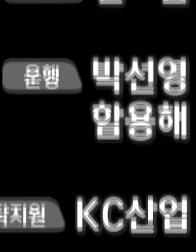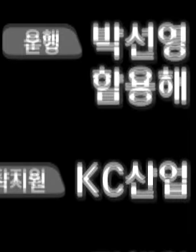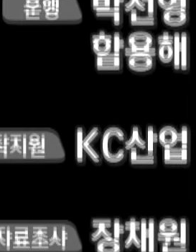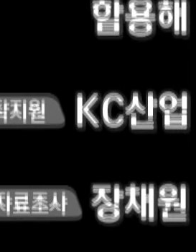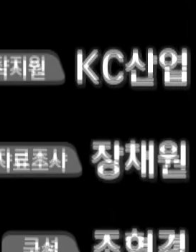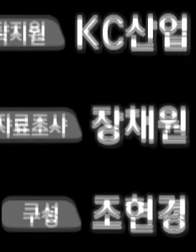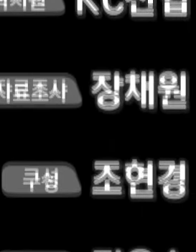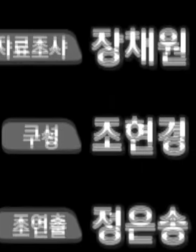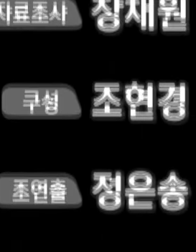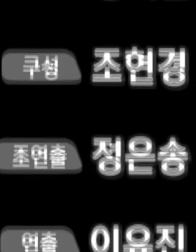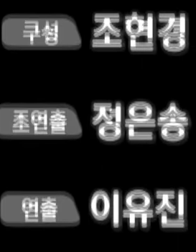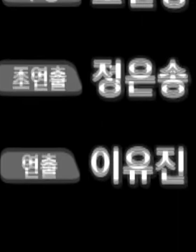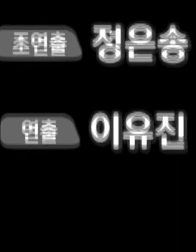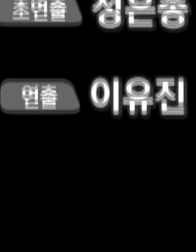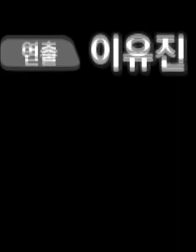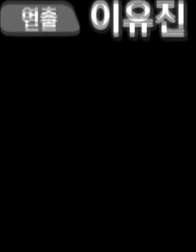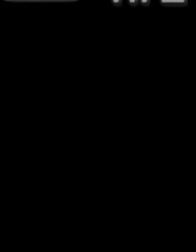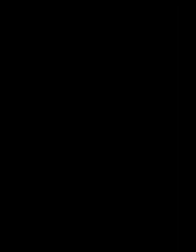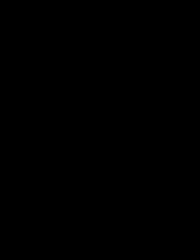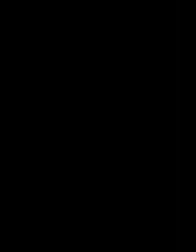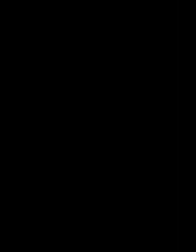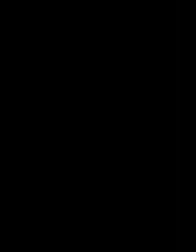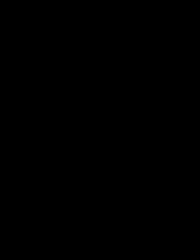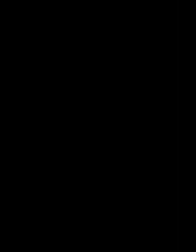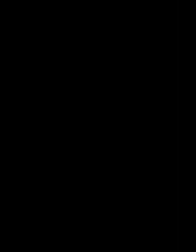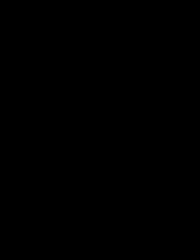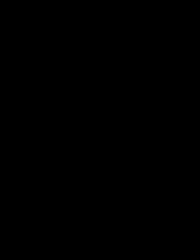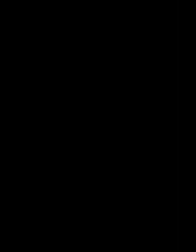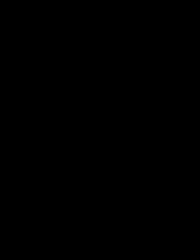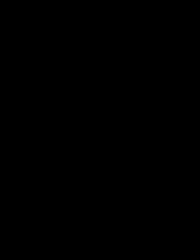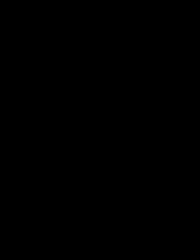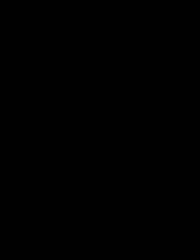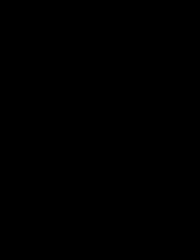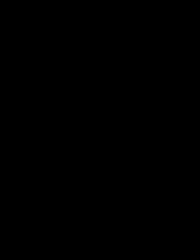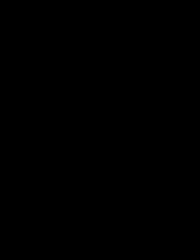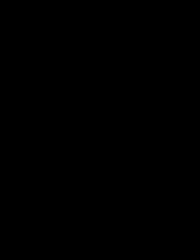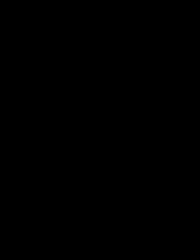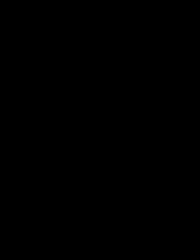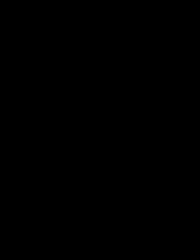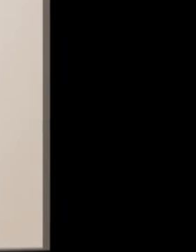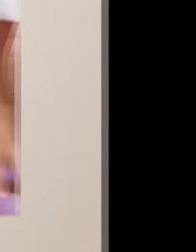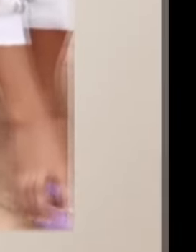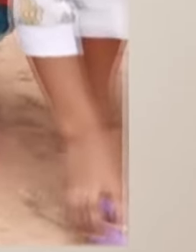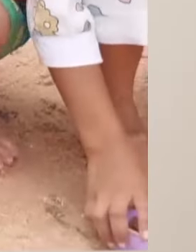기뻐해 밝은 빛이 가득해